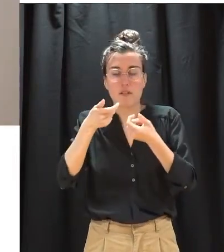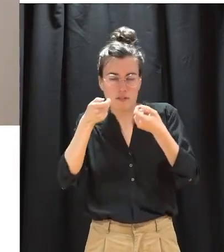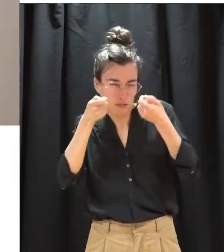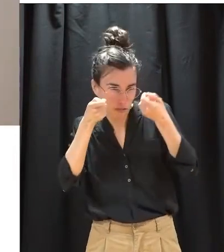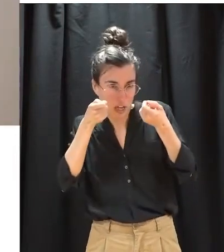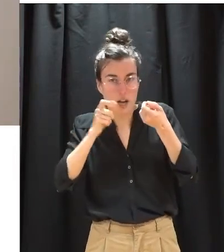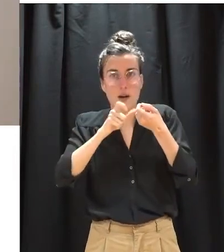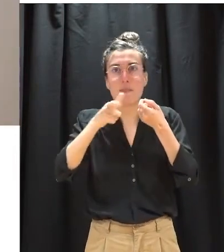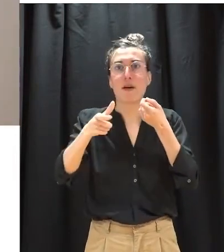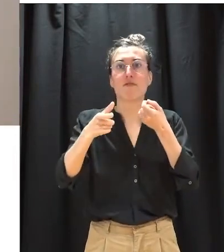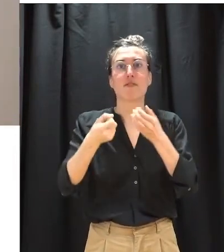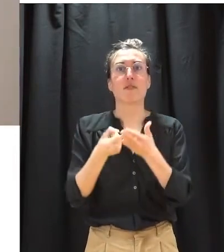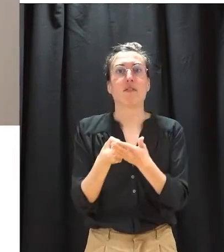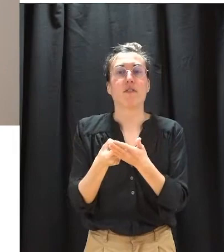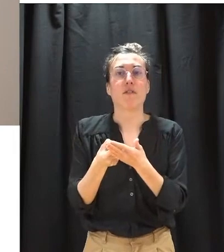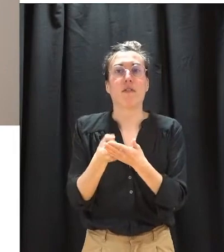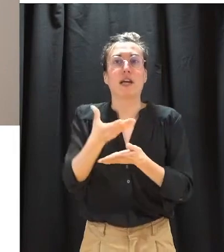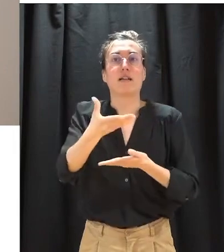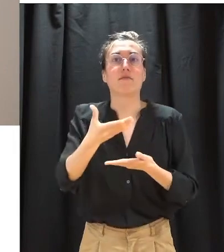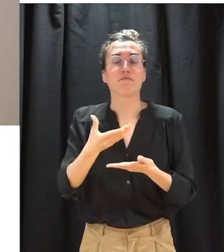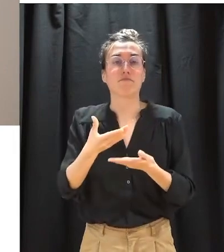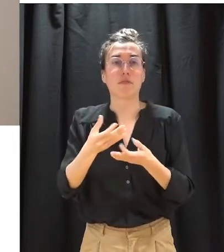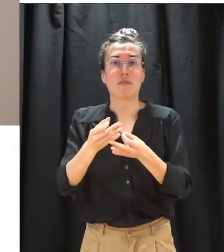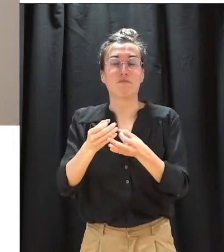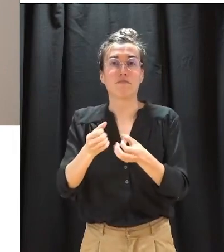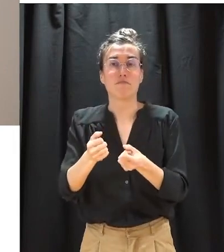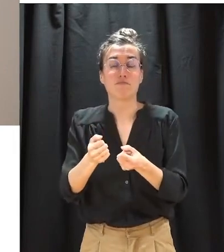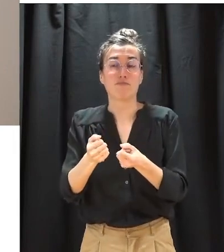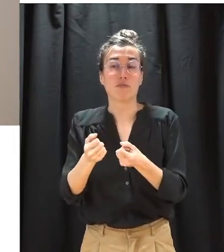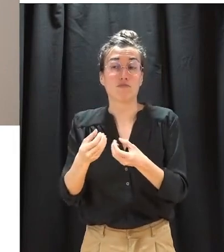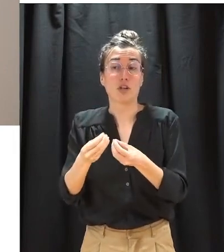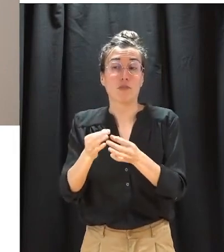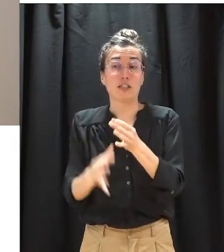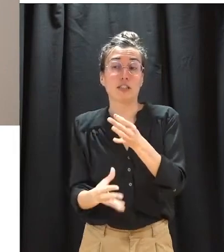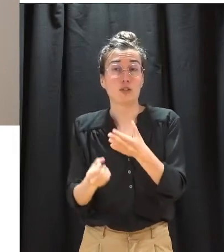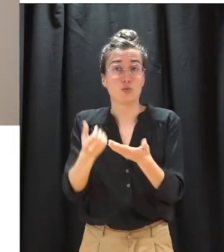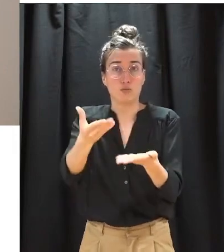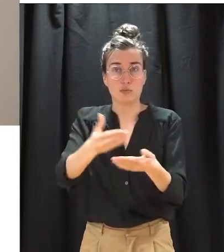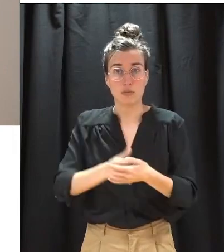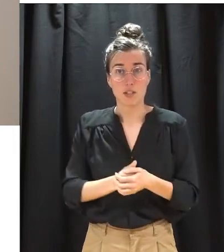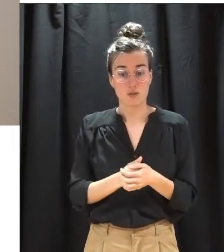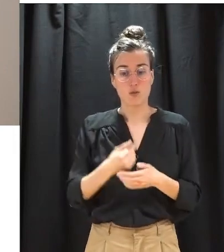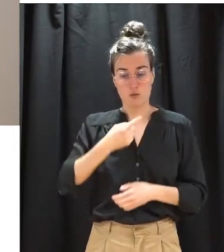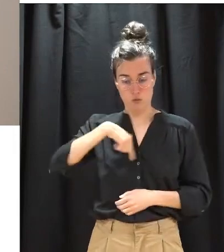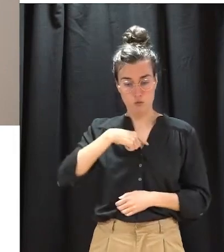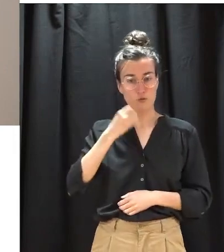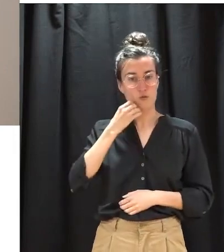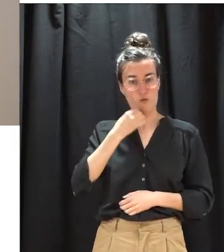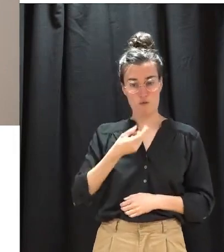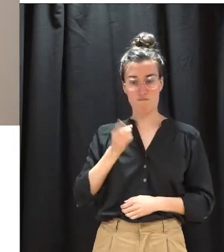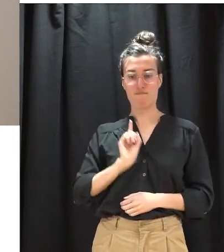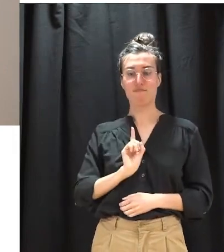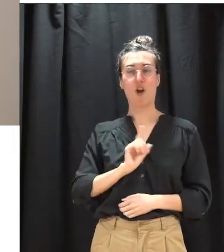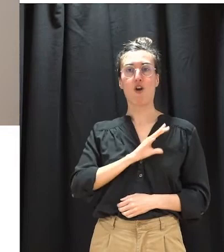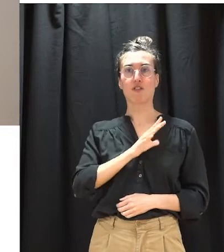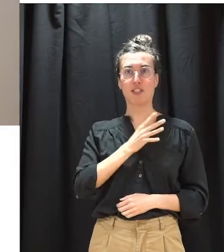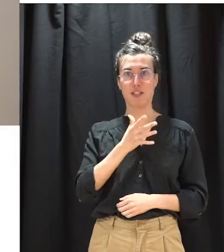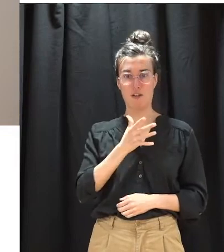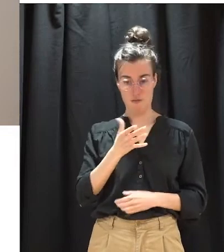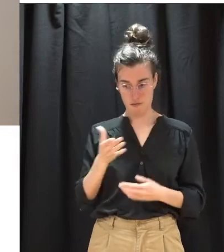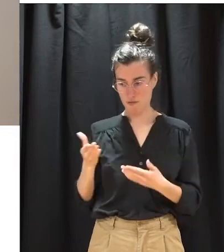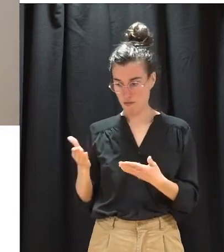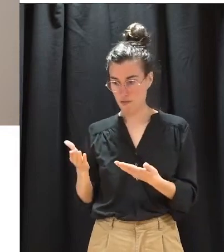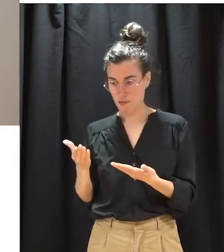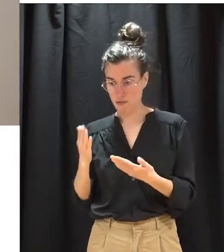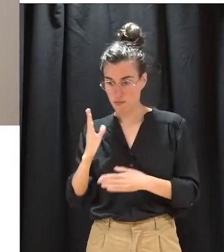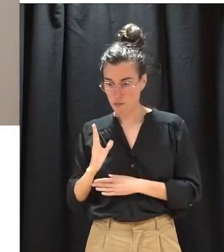mémoire de travail en fait, qu'on sollicite beaucoup, nous, enseignants, spécialisés ou pas, lorsqu'on est en classe avec nos élèves, lorsqu'on apprend à lire, à